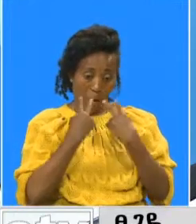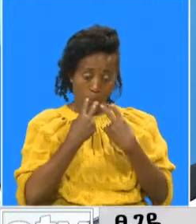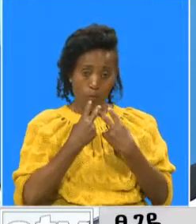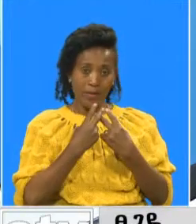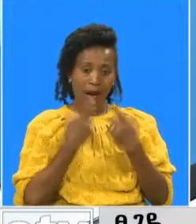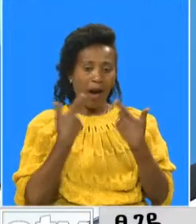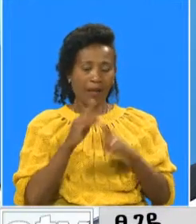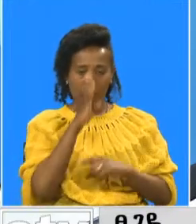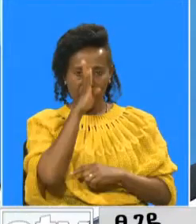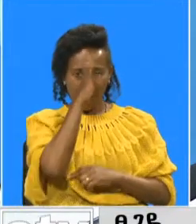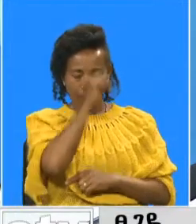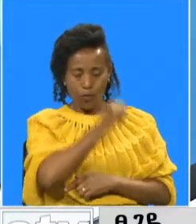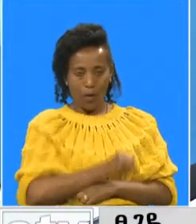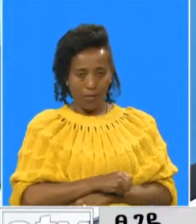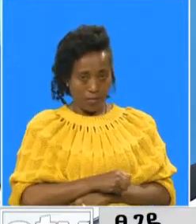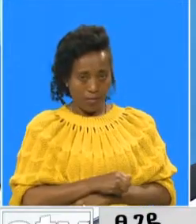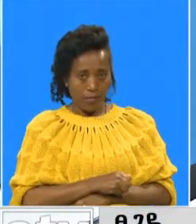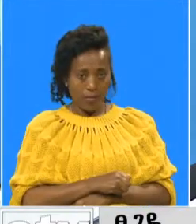አጋጣሚዎች ተፈጥሯል።